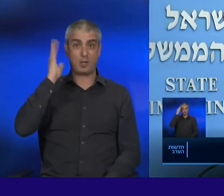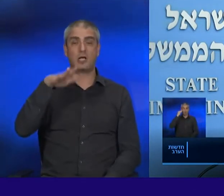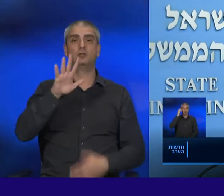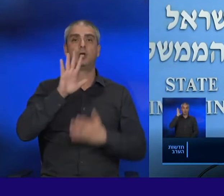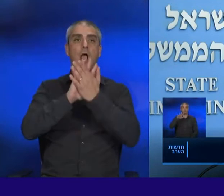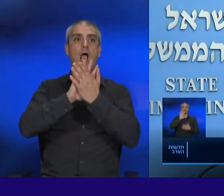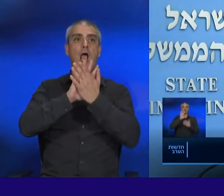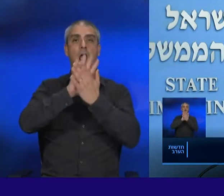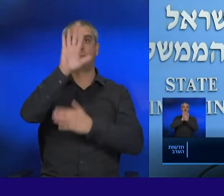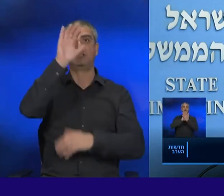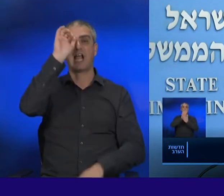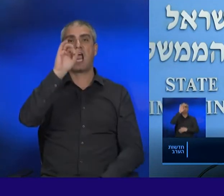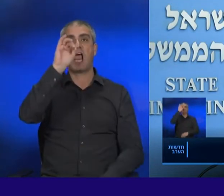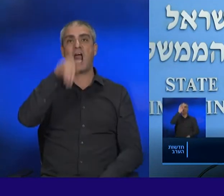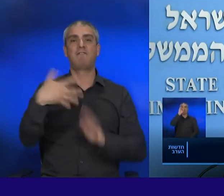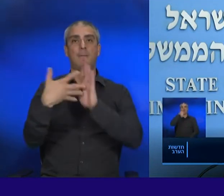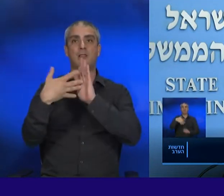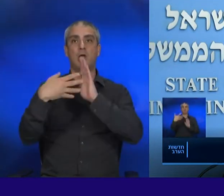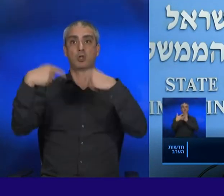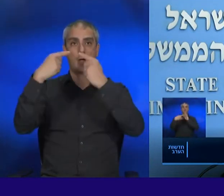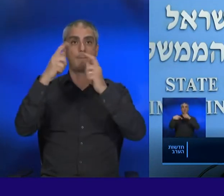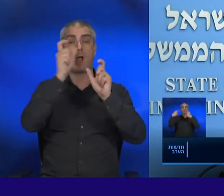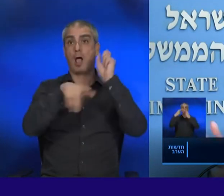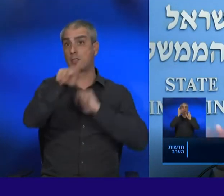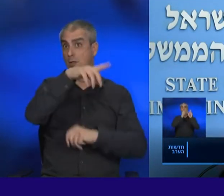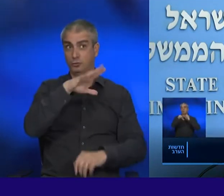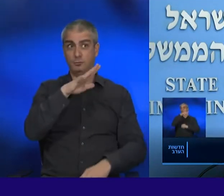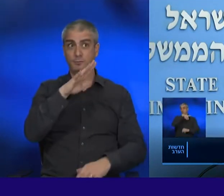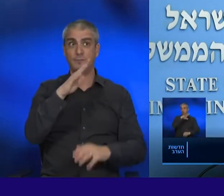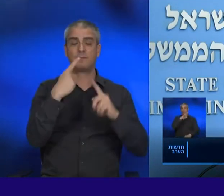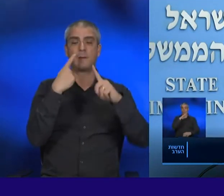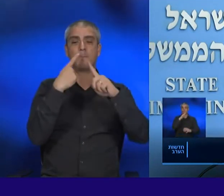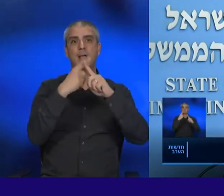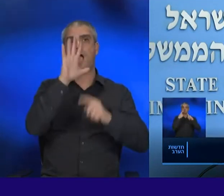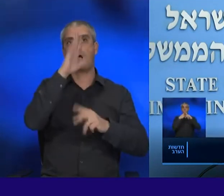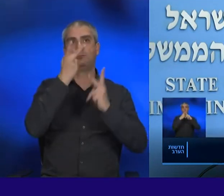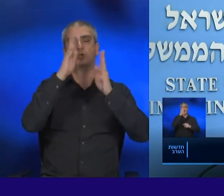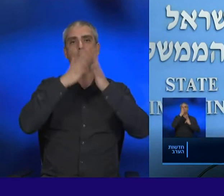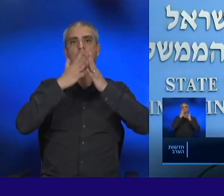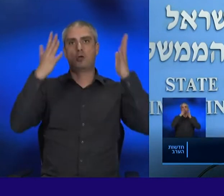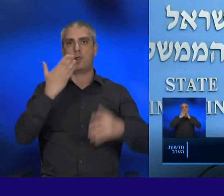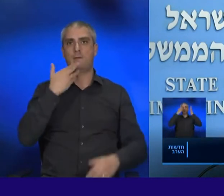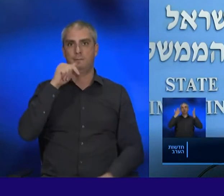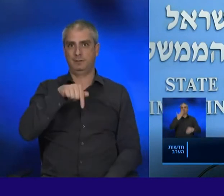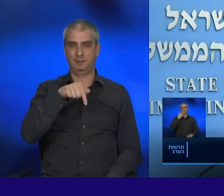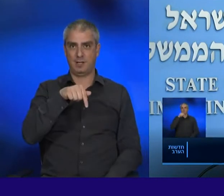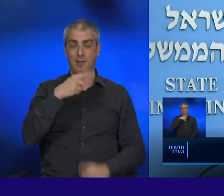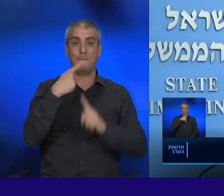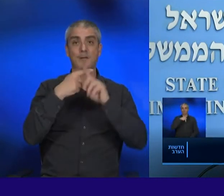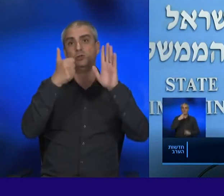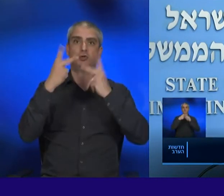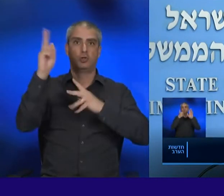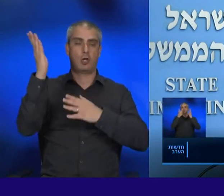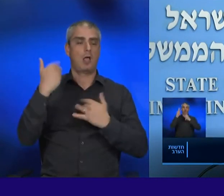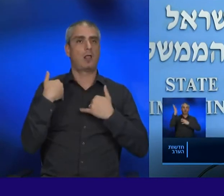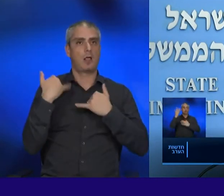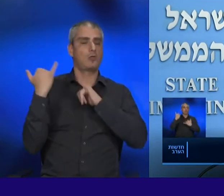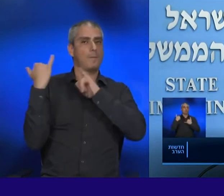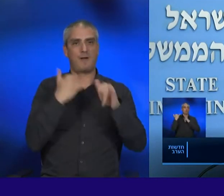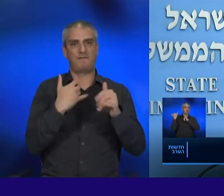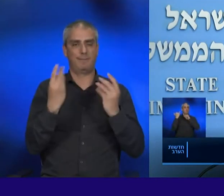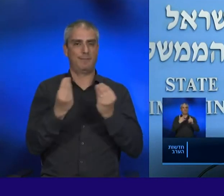-15 אלף בדיקות ביום על אוכלוסייה שהיא פי חמישה, פי שישה מאיתנו. אנחנו מייבים את אמצעי